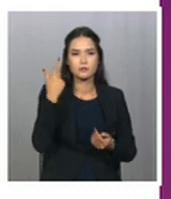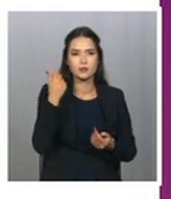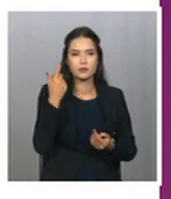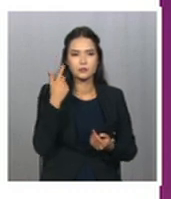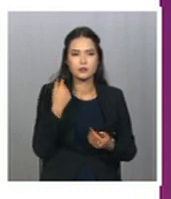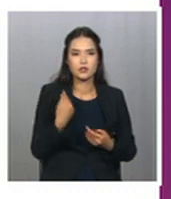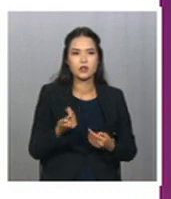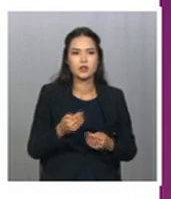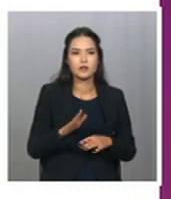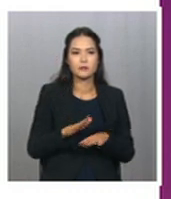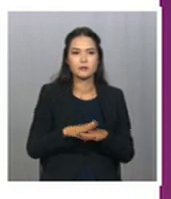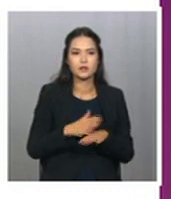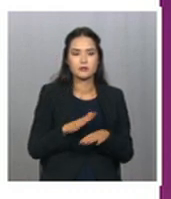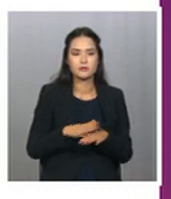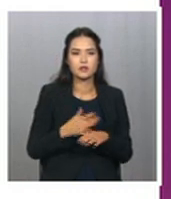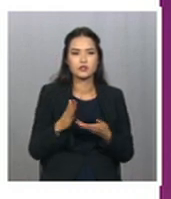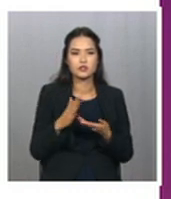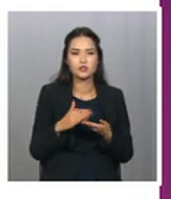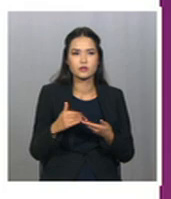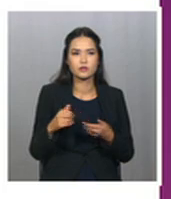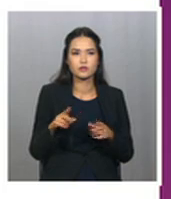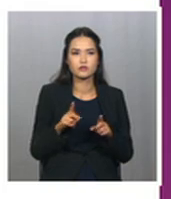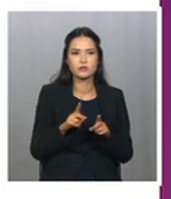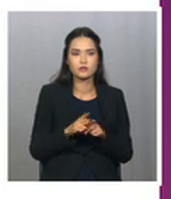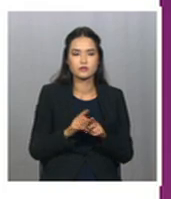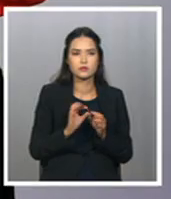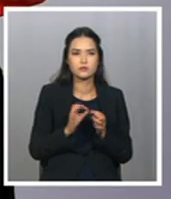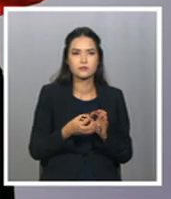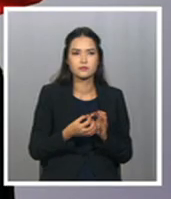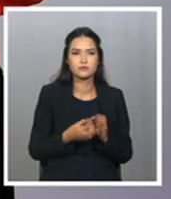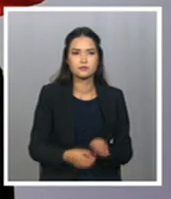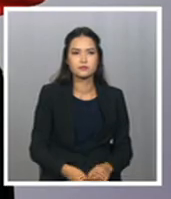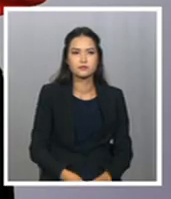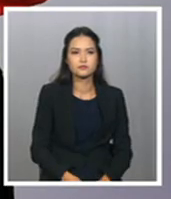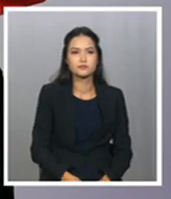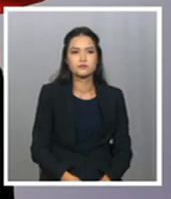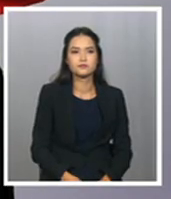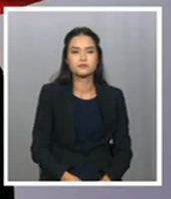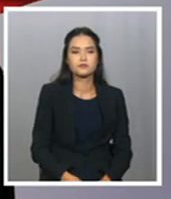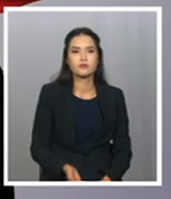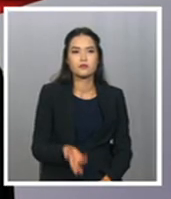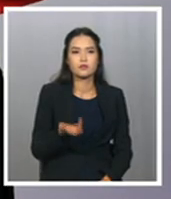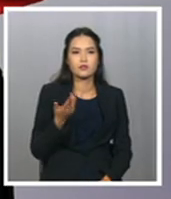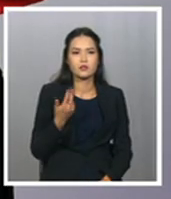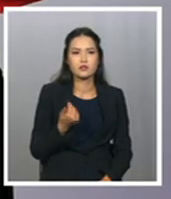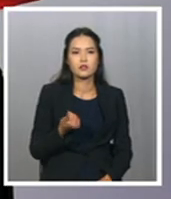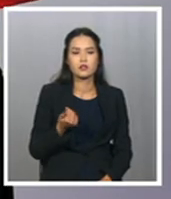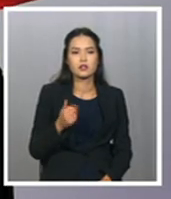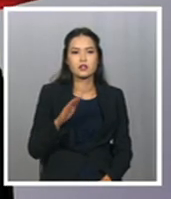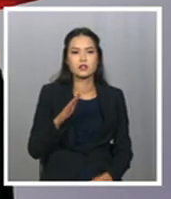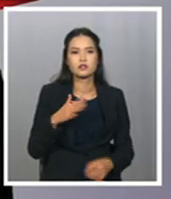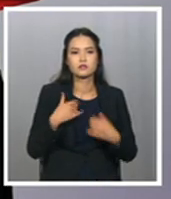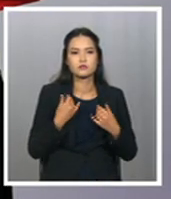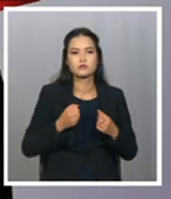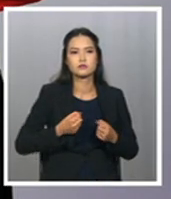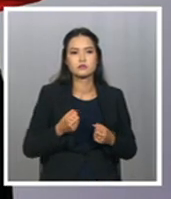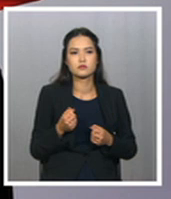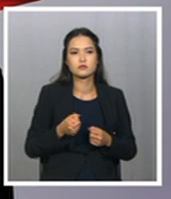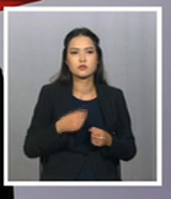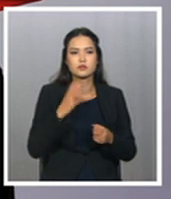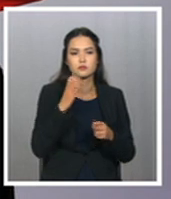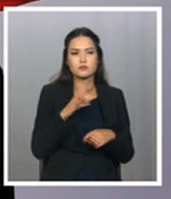білімдарлыққа, мейірбандыққа шақыру болып табылады. Әрине, құрметті достарым, байқап